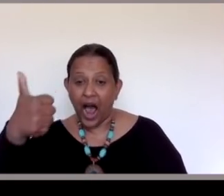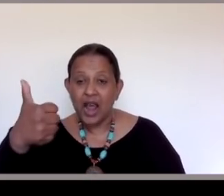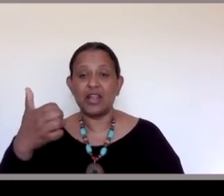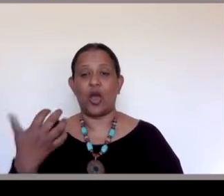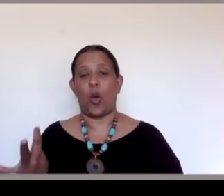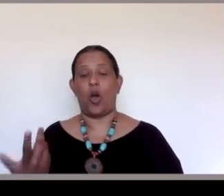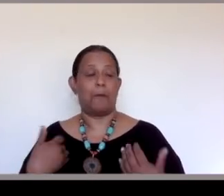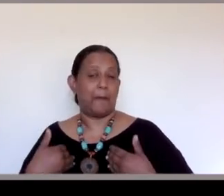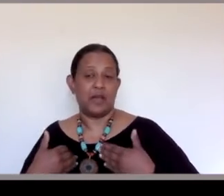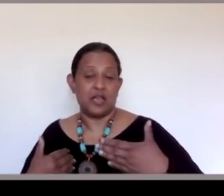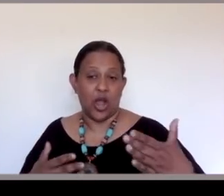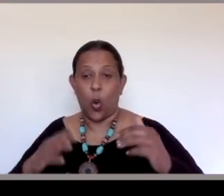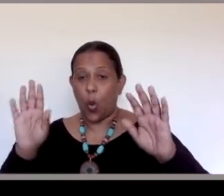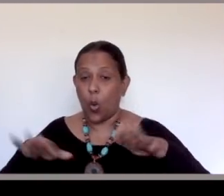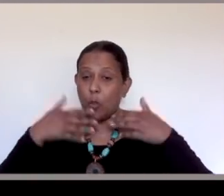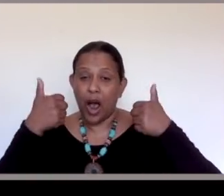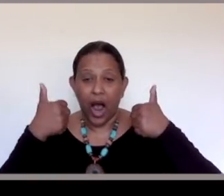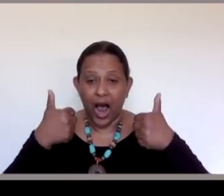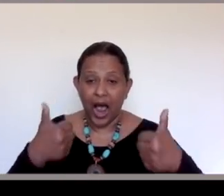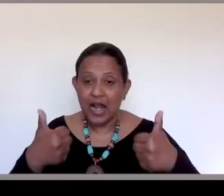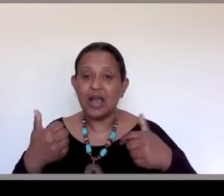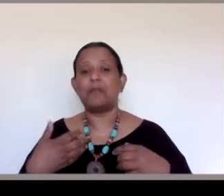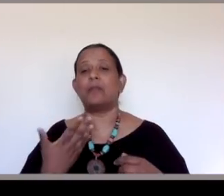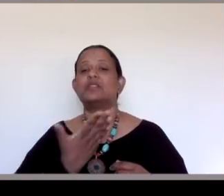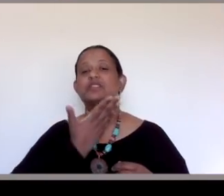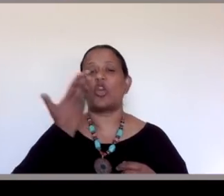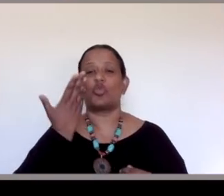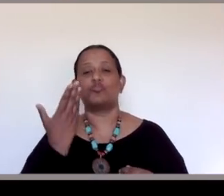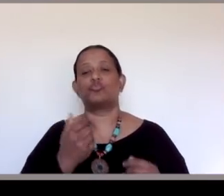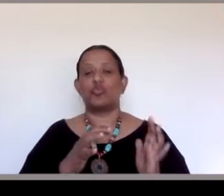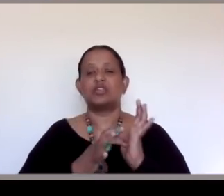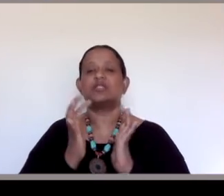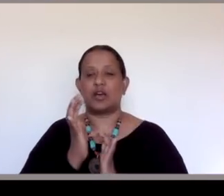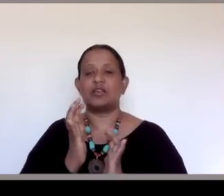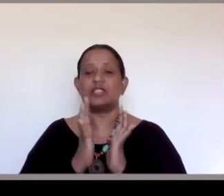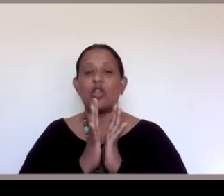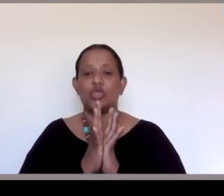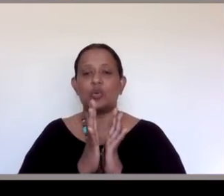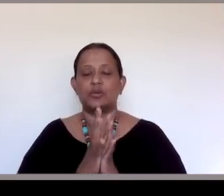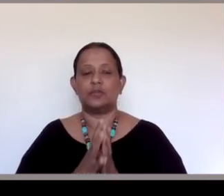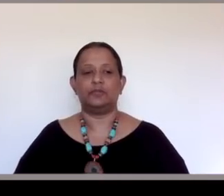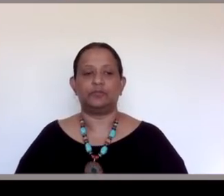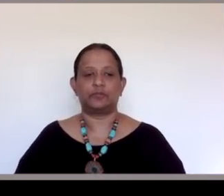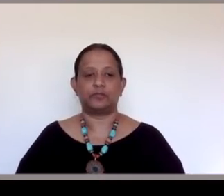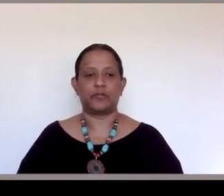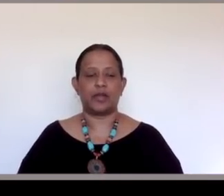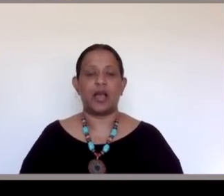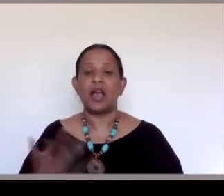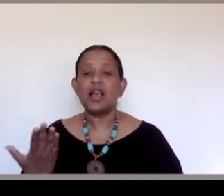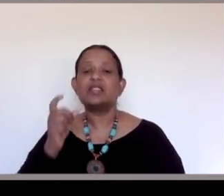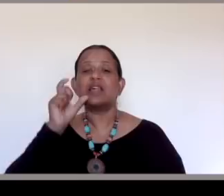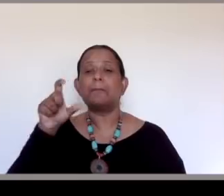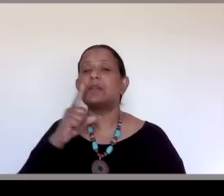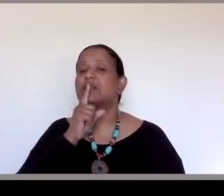உனாம மம பிரீத்தி மாத்தே நான் பாடசாலை கல்வியை முடித்தவுடன் எனக்கு சந்தோஷம் வந்தது